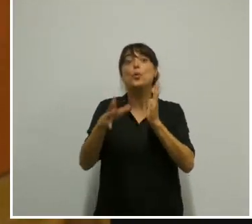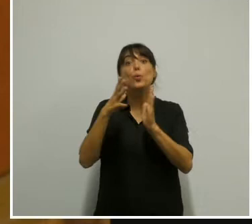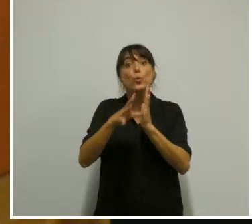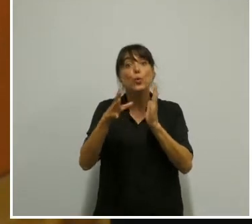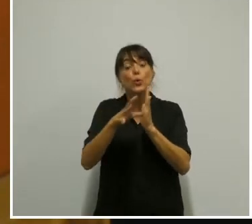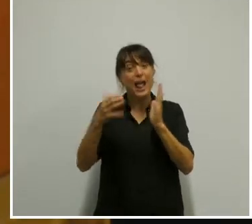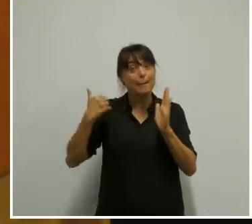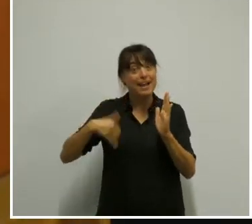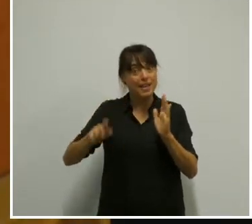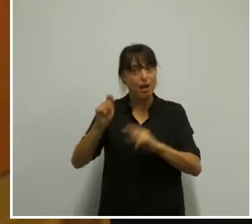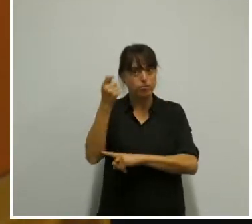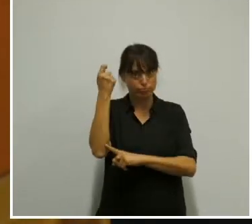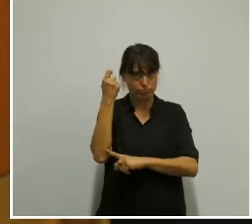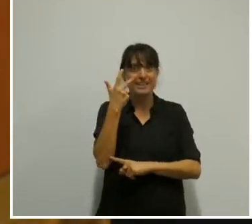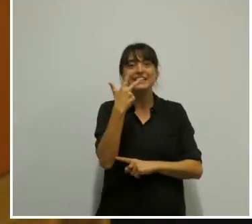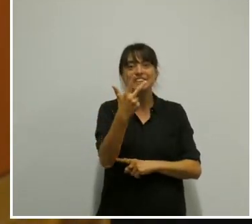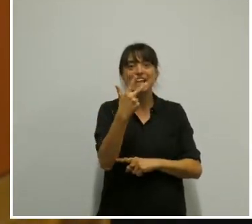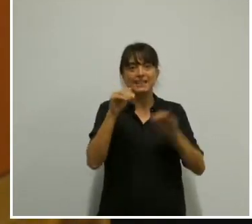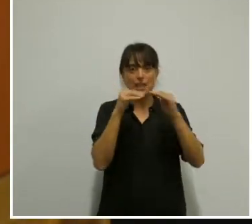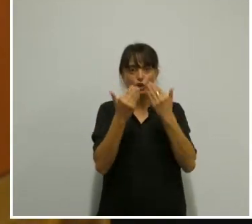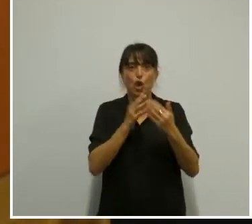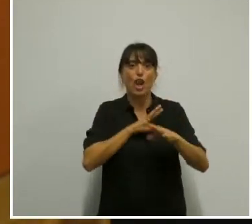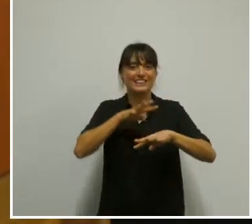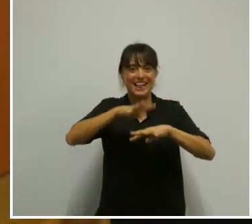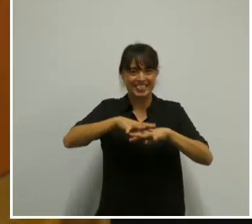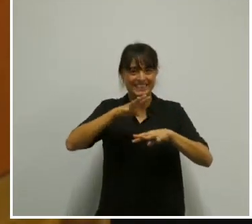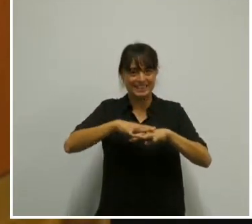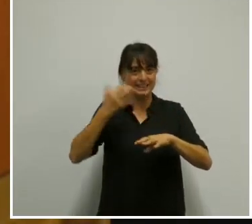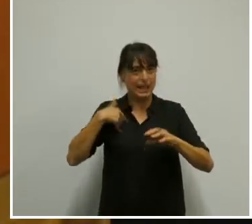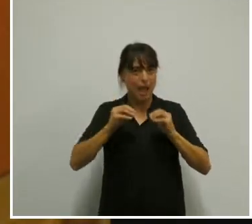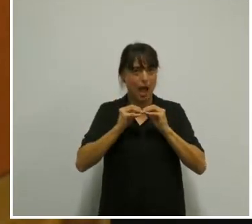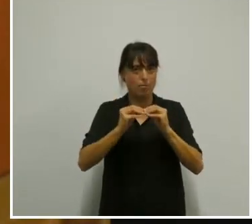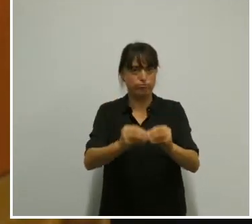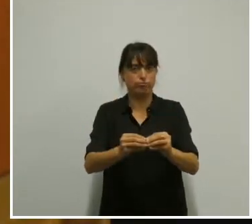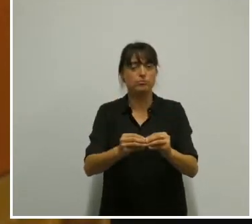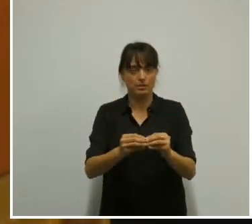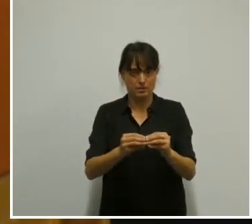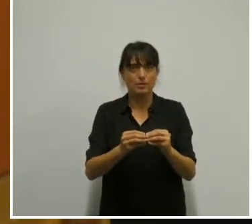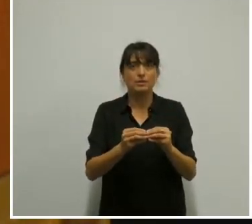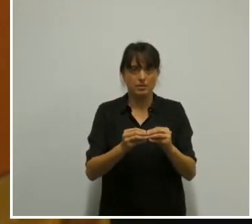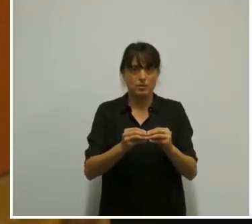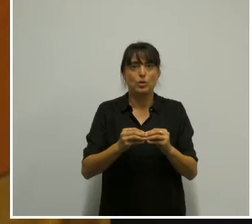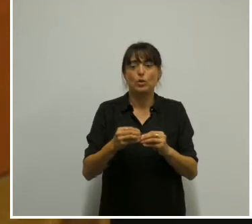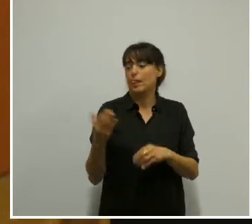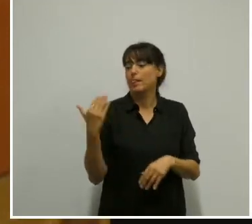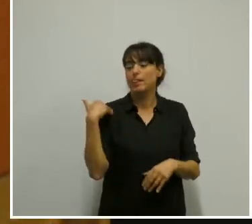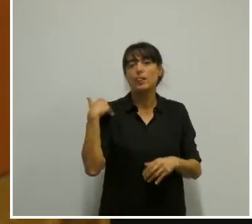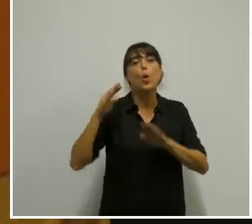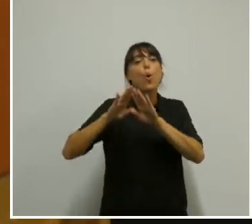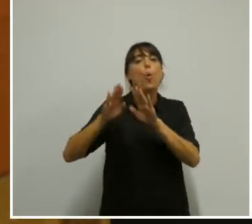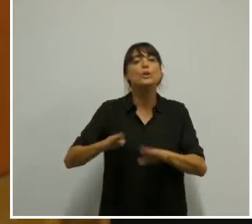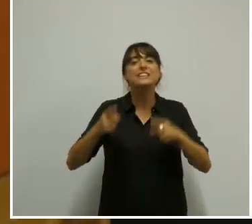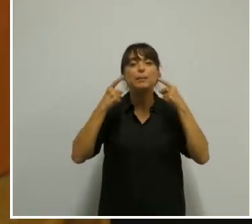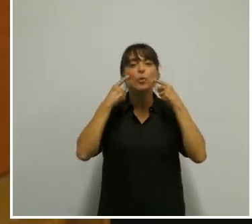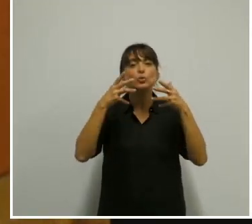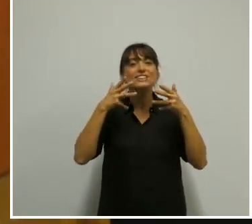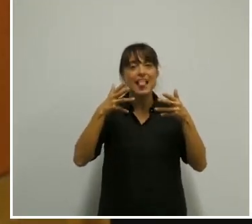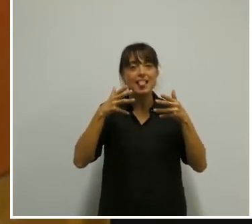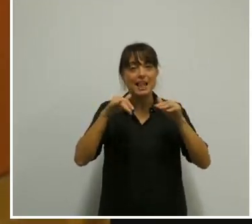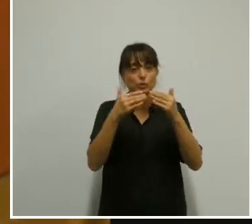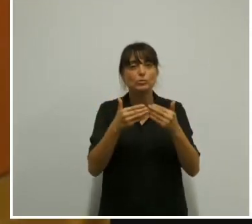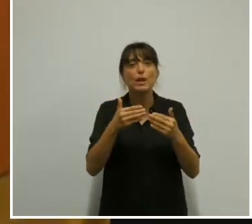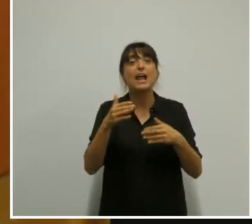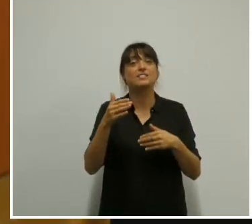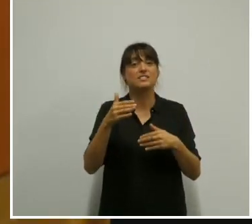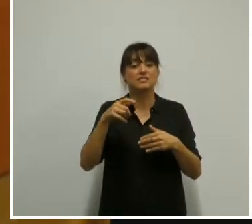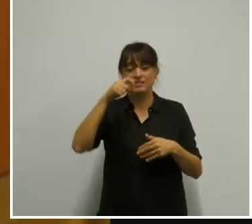escoles del districte estan fent-ho i per l'últim Consell Escolar d'aquest curs, o sigui, ja pel març o